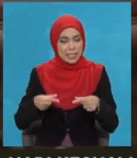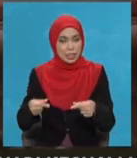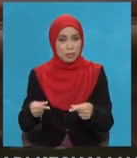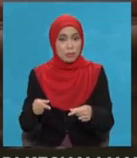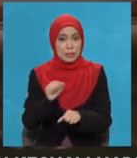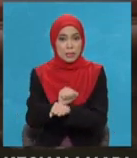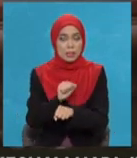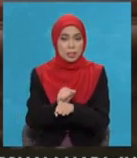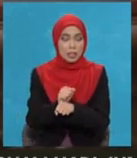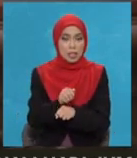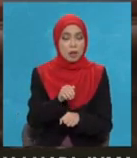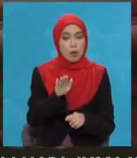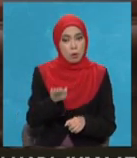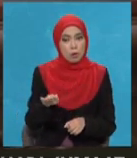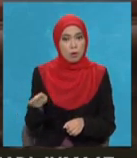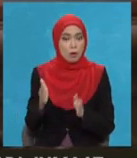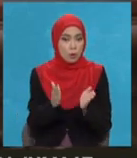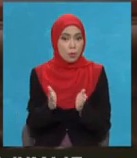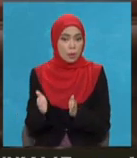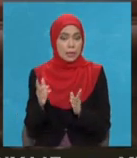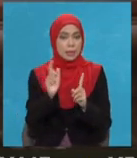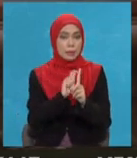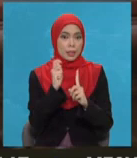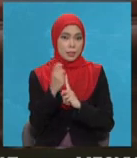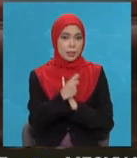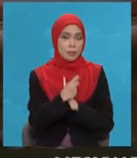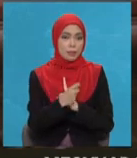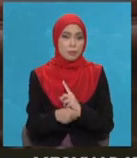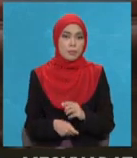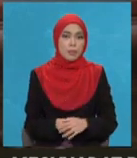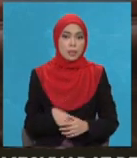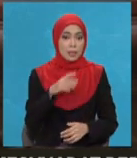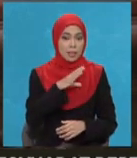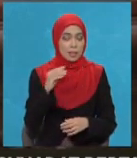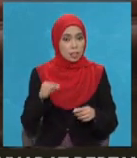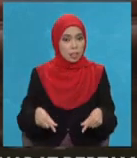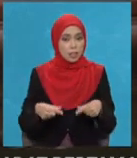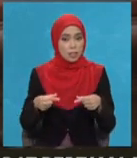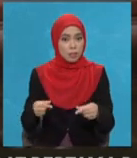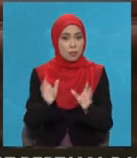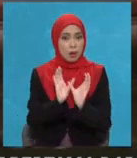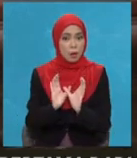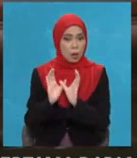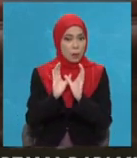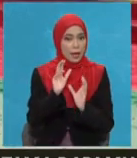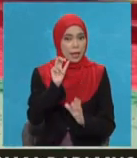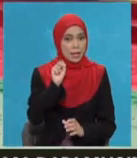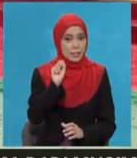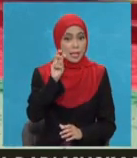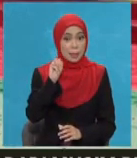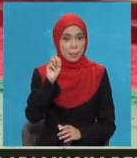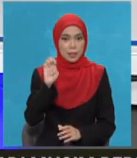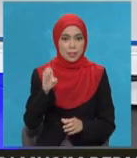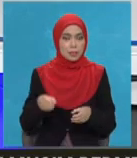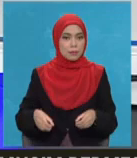anak-anak tanpa Tan dan juga bagi peluang kepada smile dalam negeri